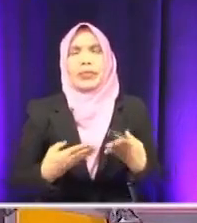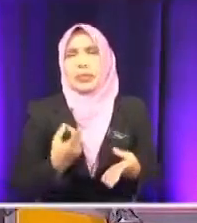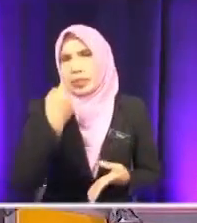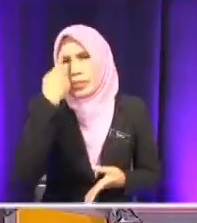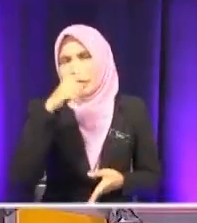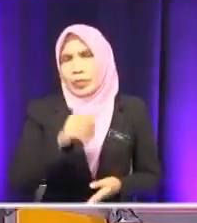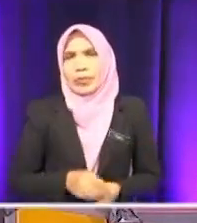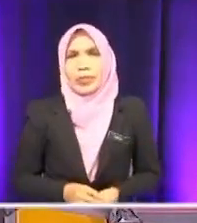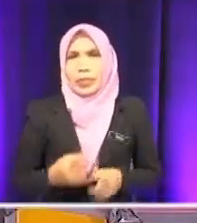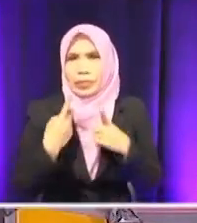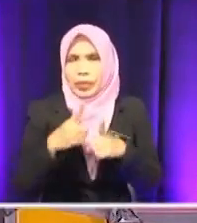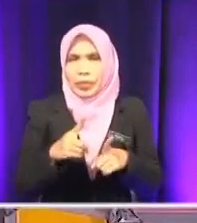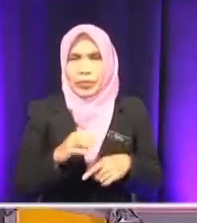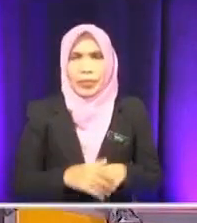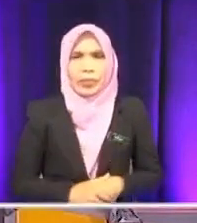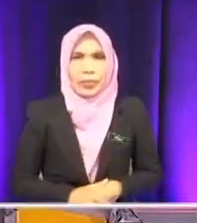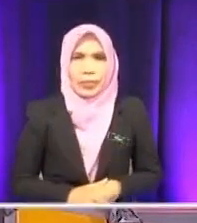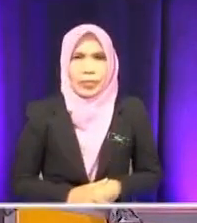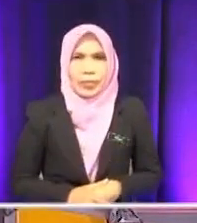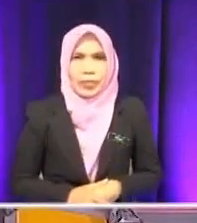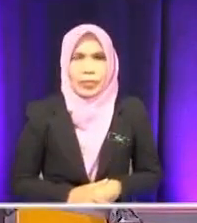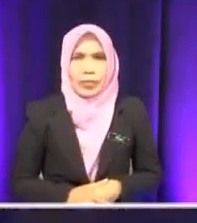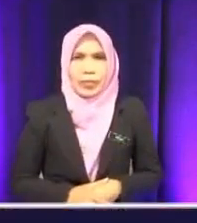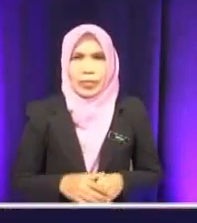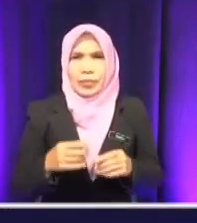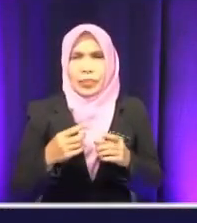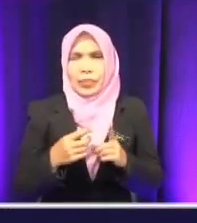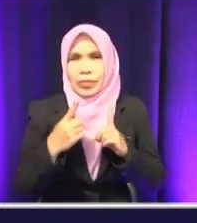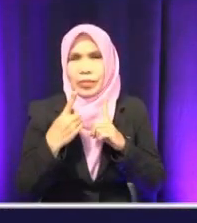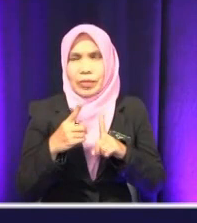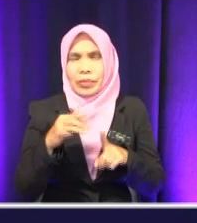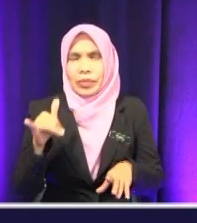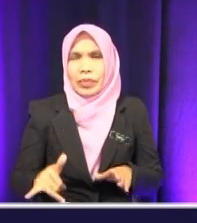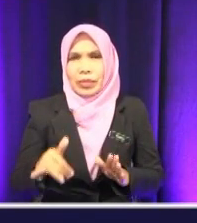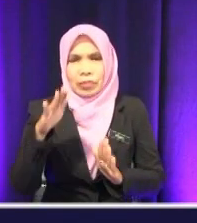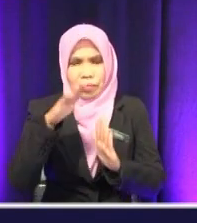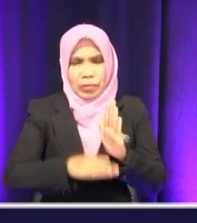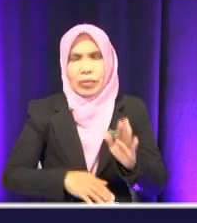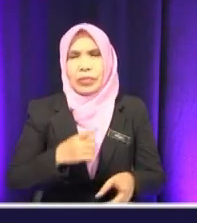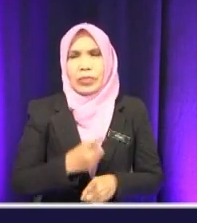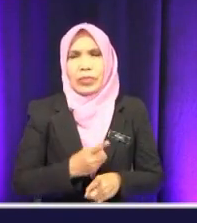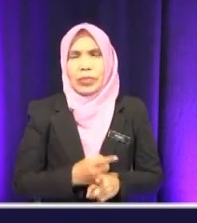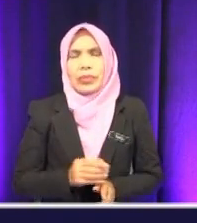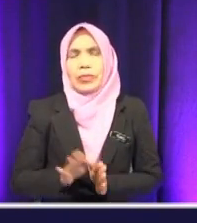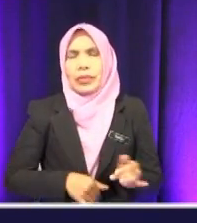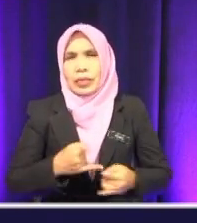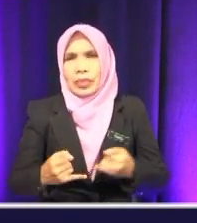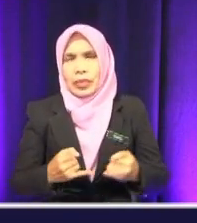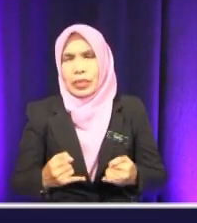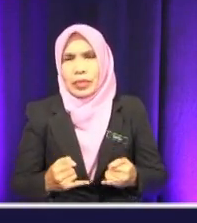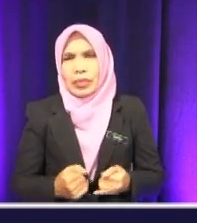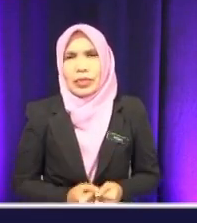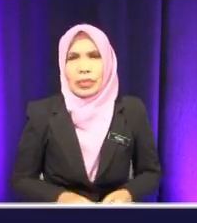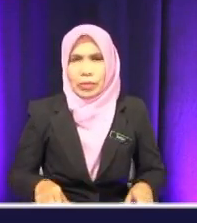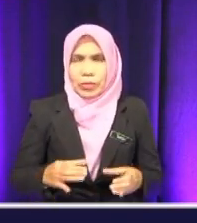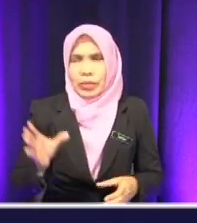contoh soal lain atau contoh menjawab yang kurang tepat yaitu berjaya membuatnya dengan cantik ada atomy semua